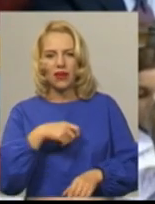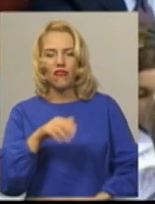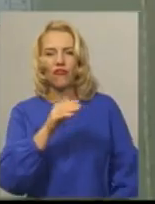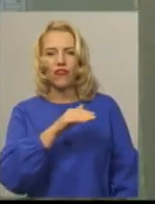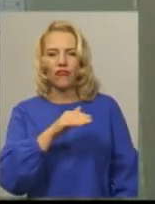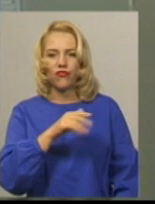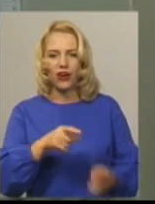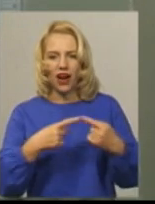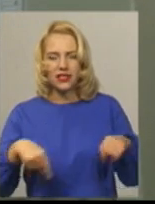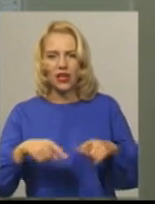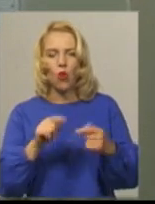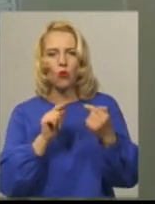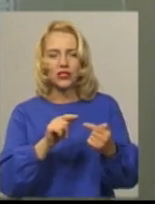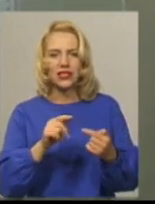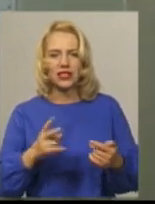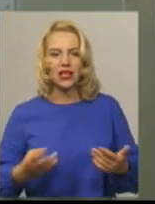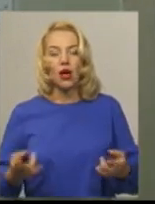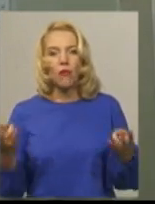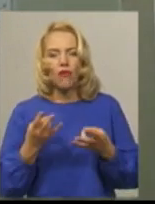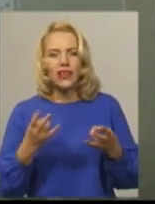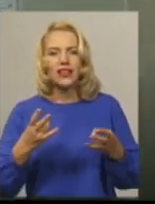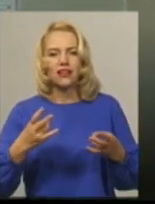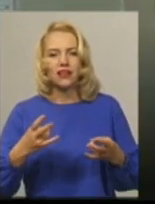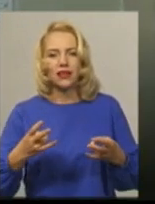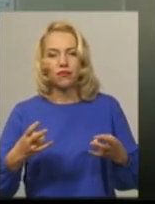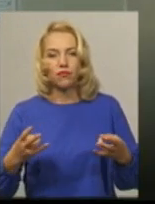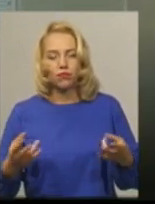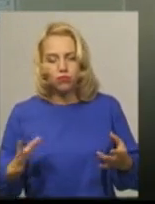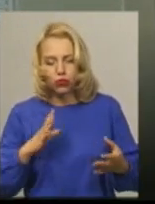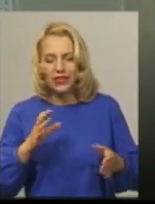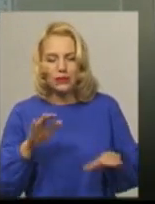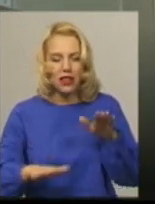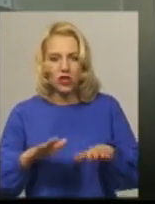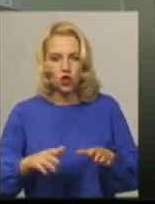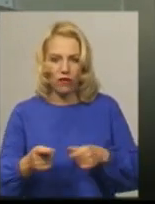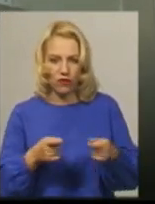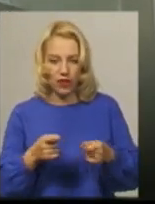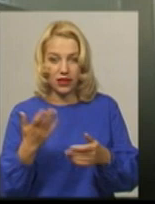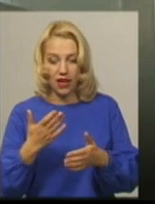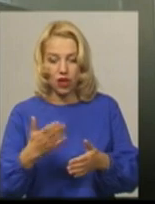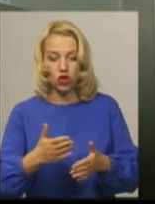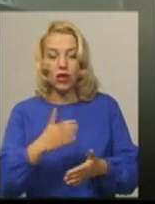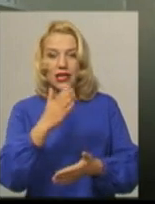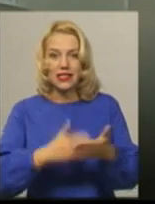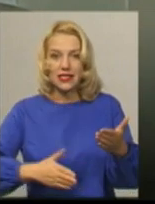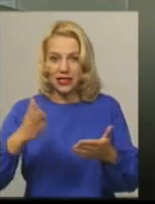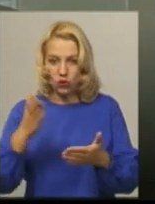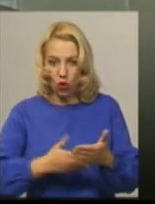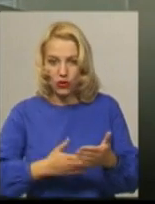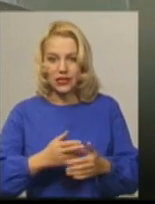голосували. Має бути збалансована влада. Якщо недоторканність знімається з депутатів, треба одночасно знімати з